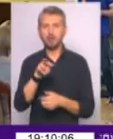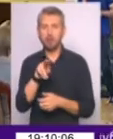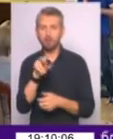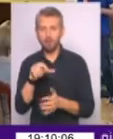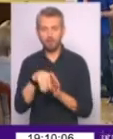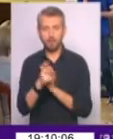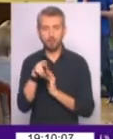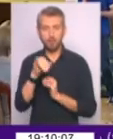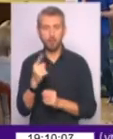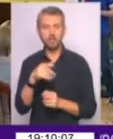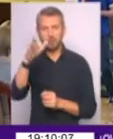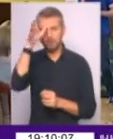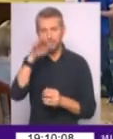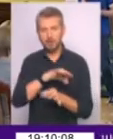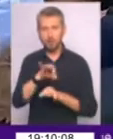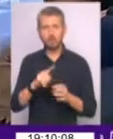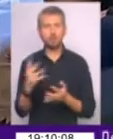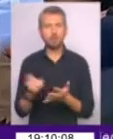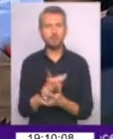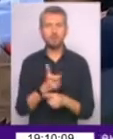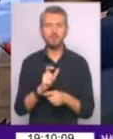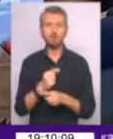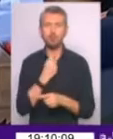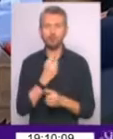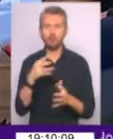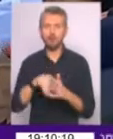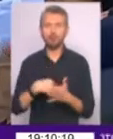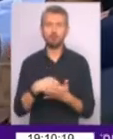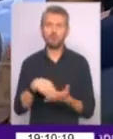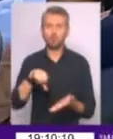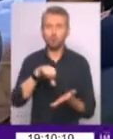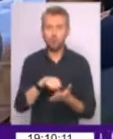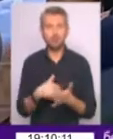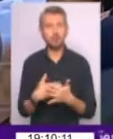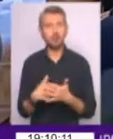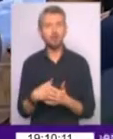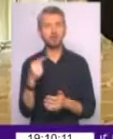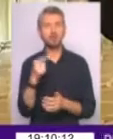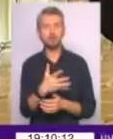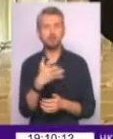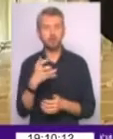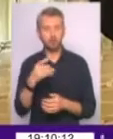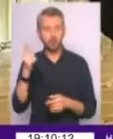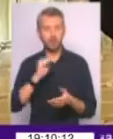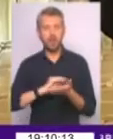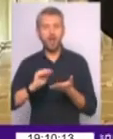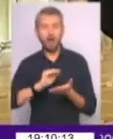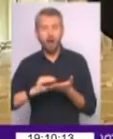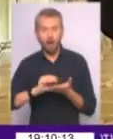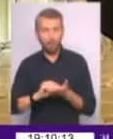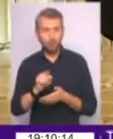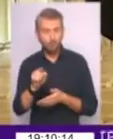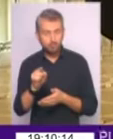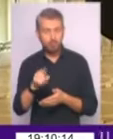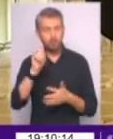– один із освітніх проєктів, що набрав найбільше голосів у рамках бюджету участі – майже 1500. Автор Євген Короткий впевнений,